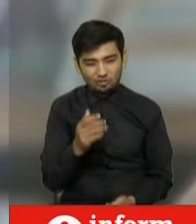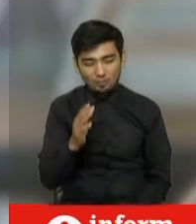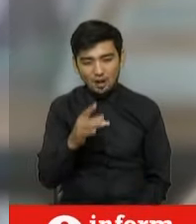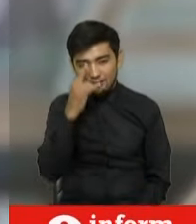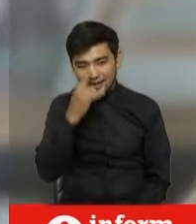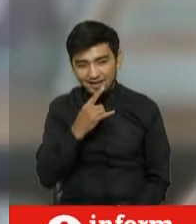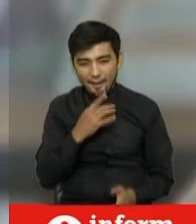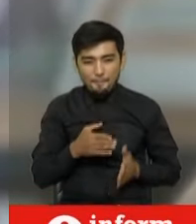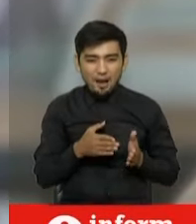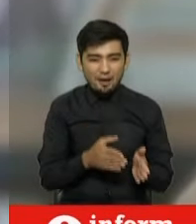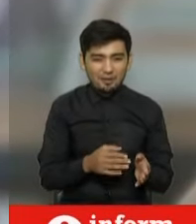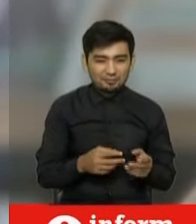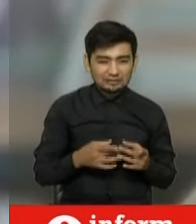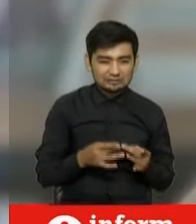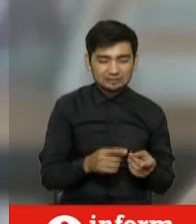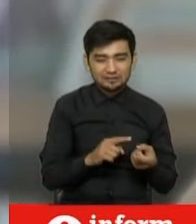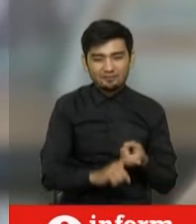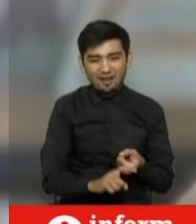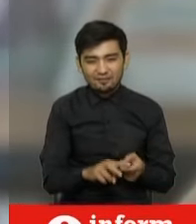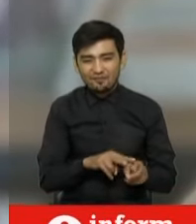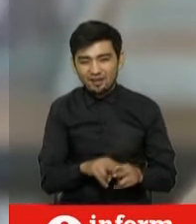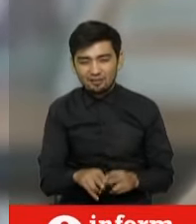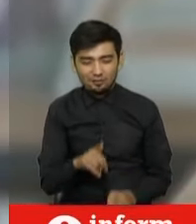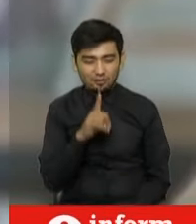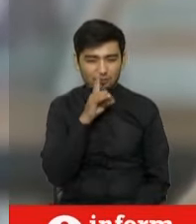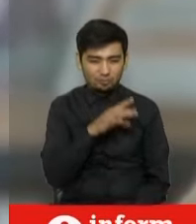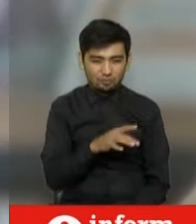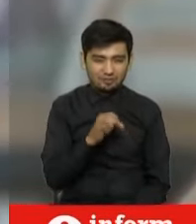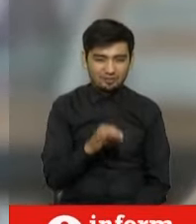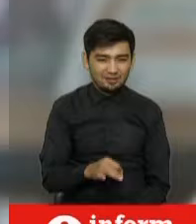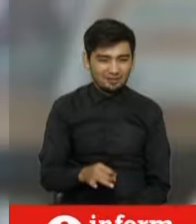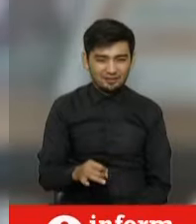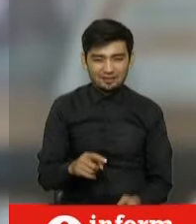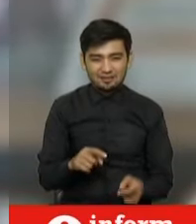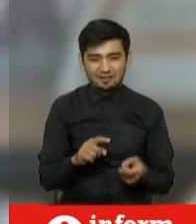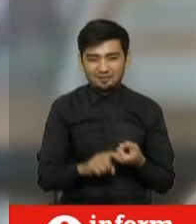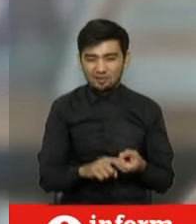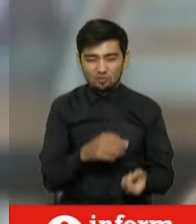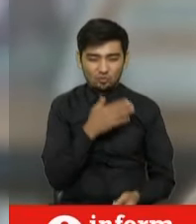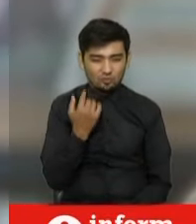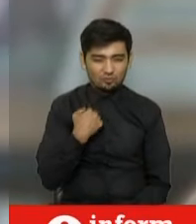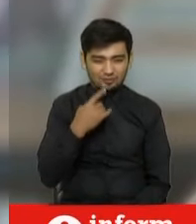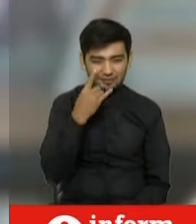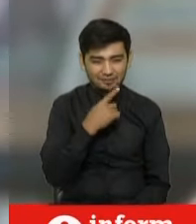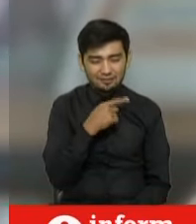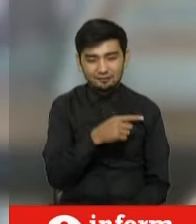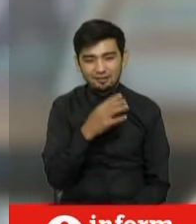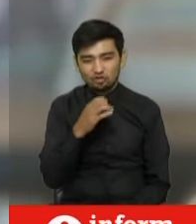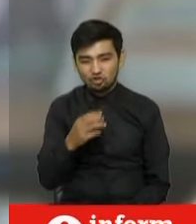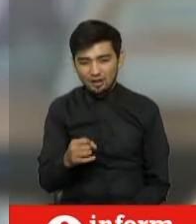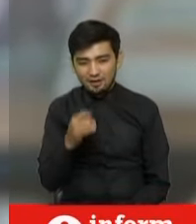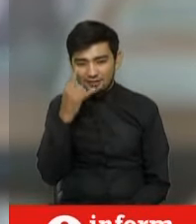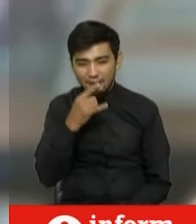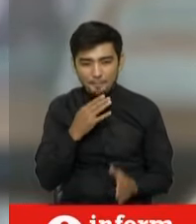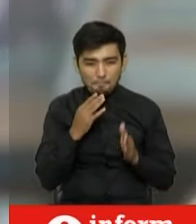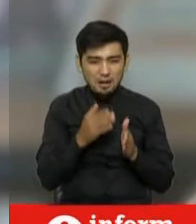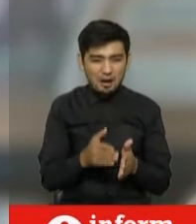Қазақстанға тікелей қандай әсер етеді дейтін болсақ, демократтар жеңісін республикалық жеңісін Қазақстанға тікелей